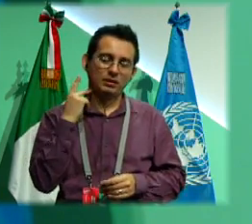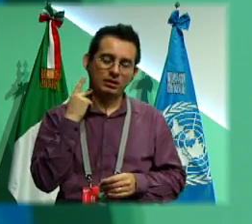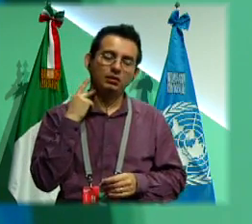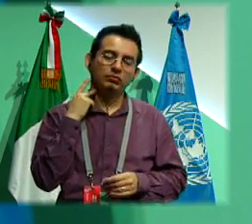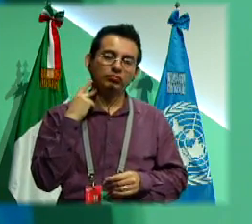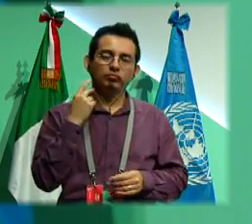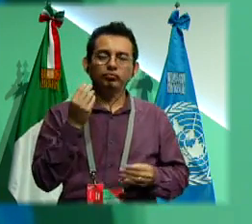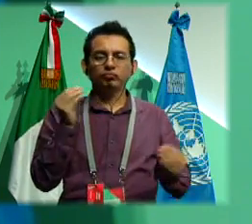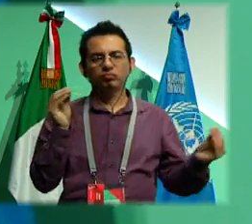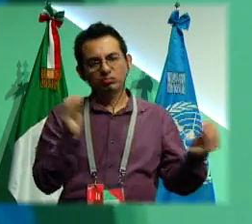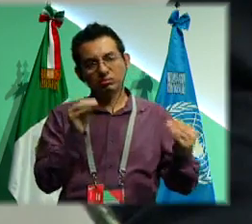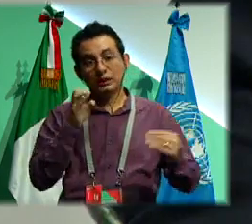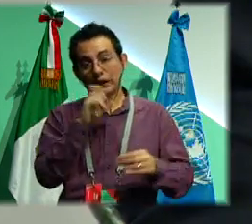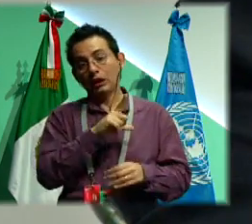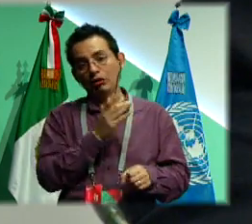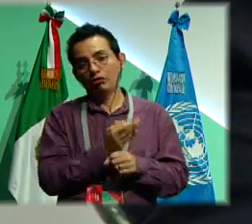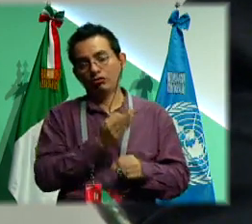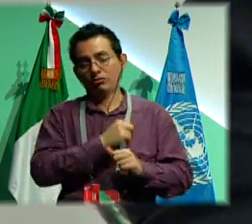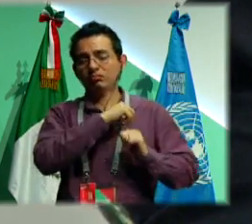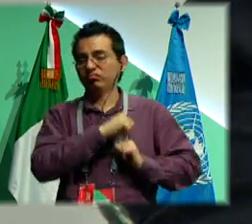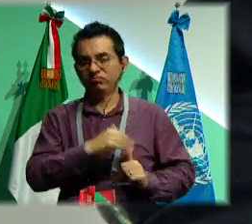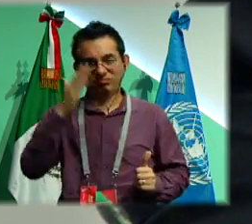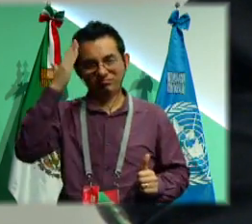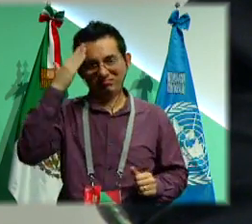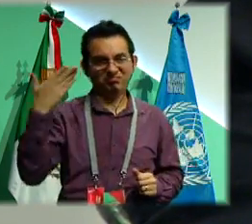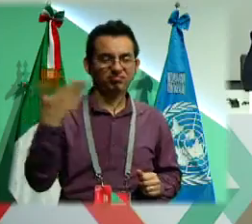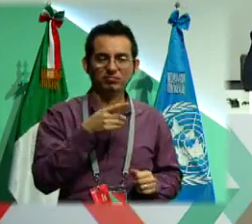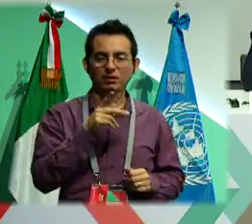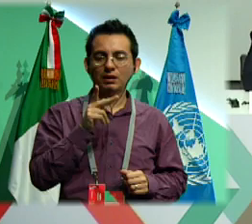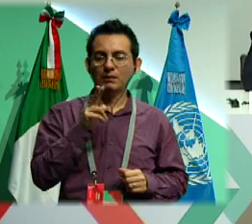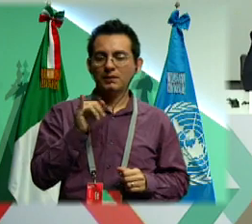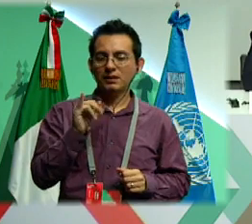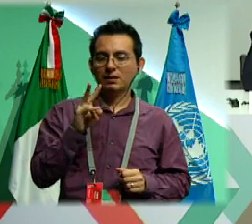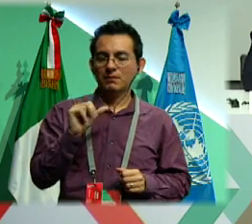travaille, il est stratège.